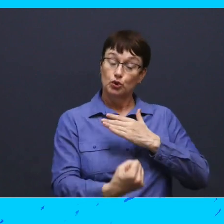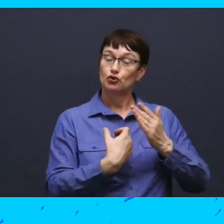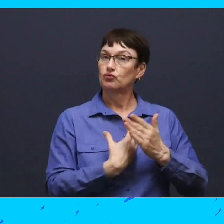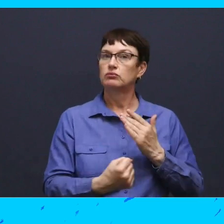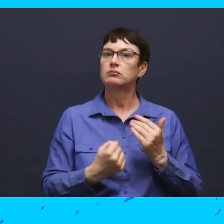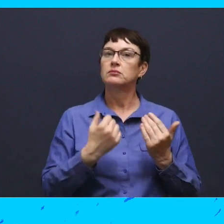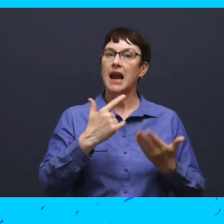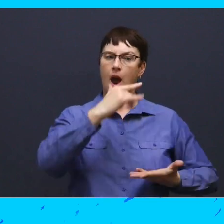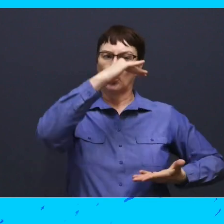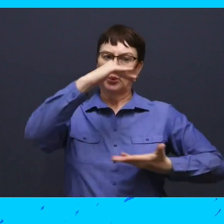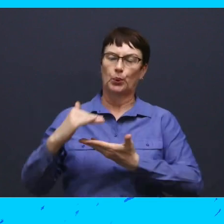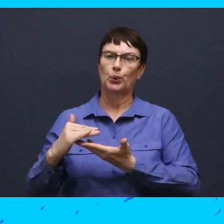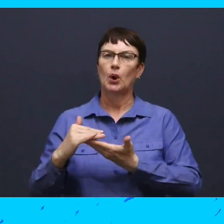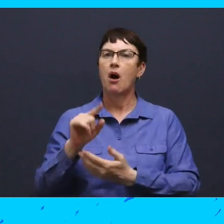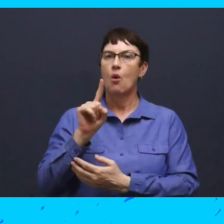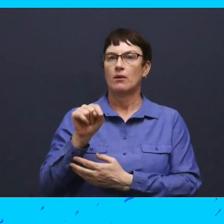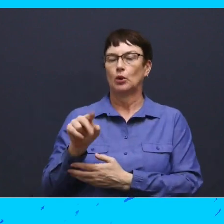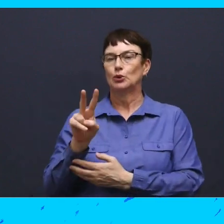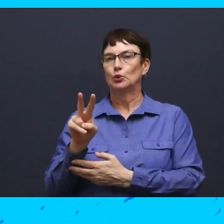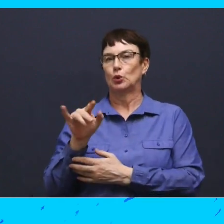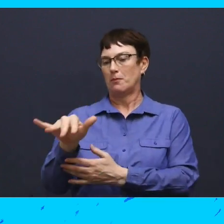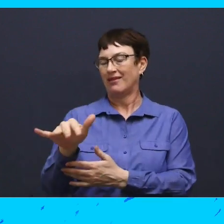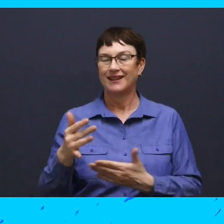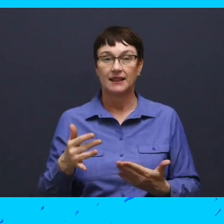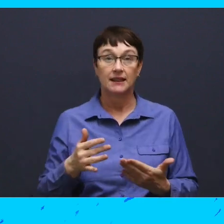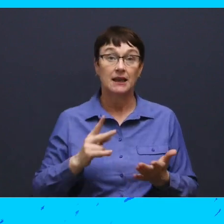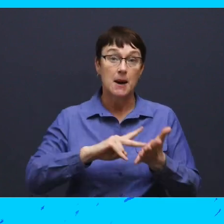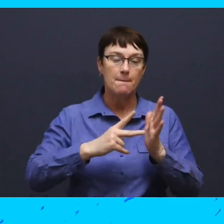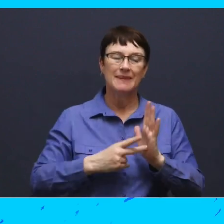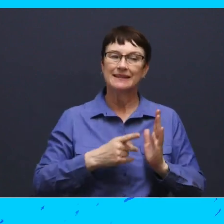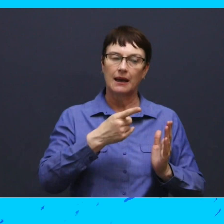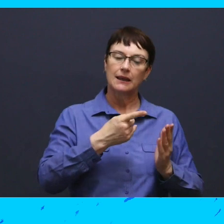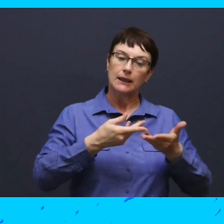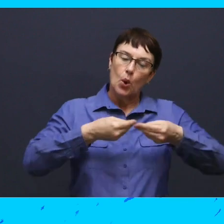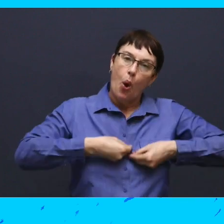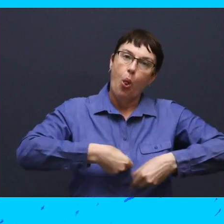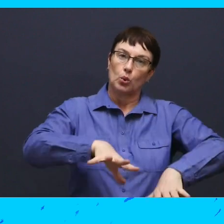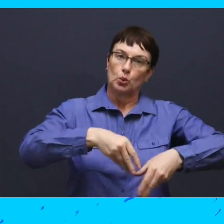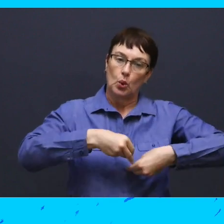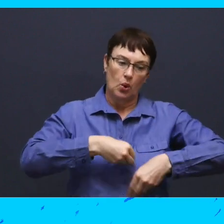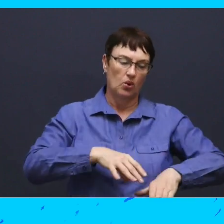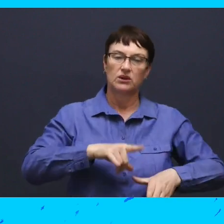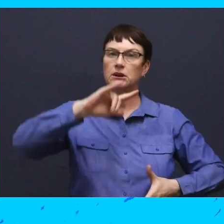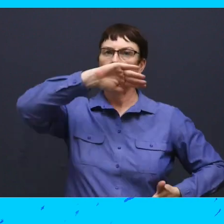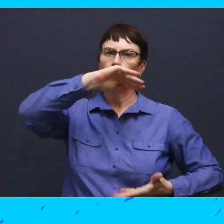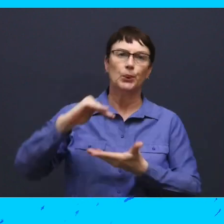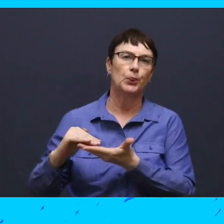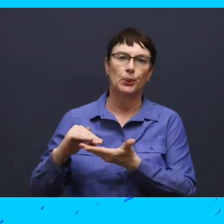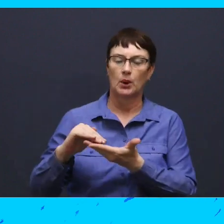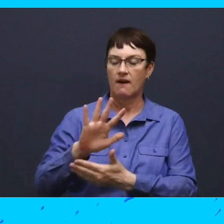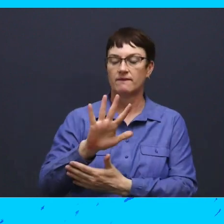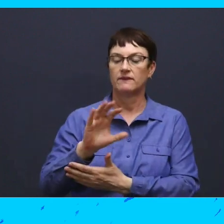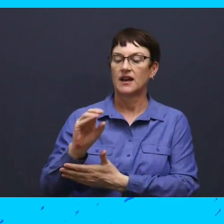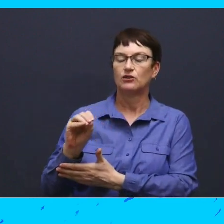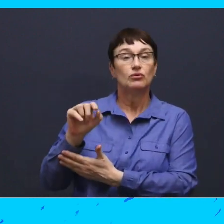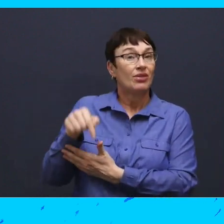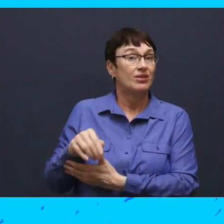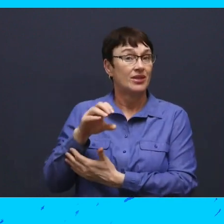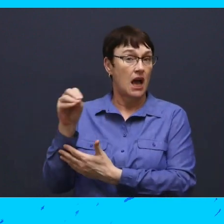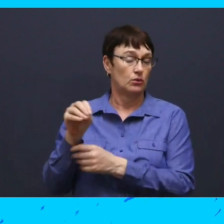résultats positifs. On aura une planification familiale et nous aurons